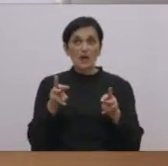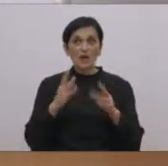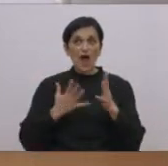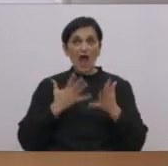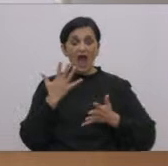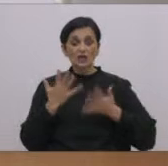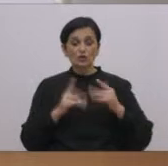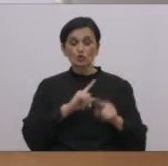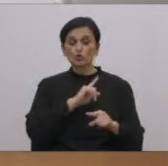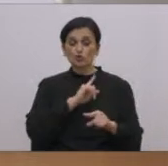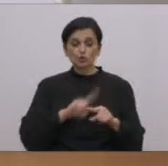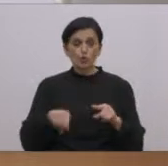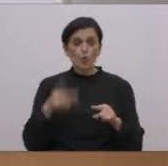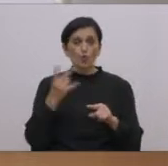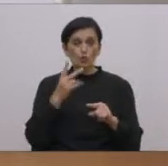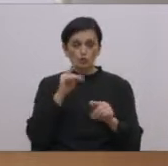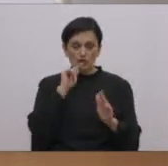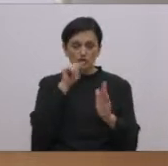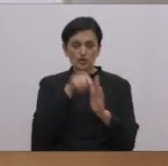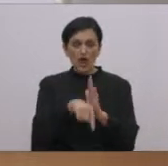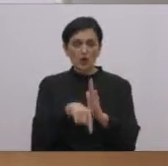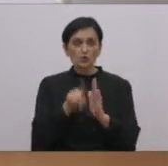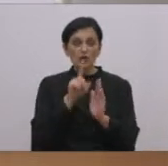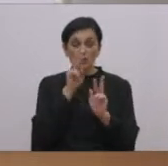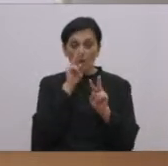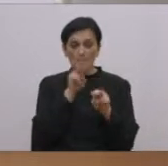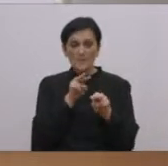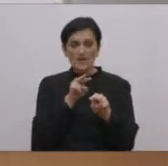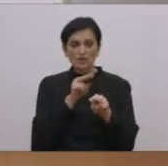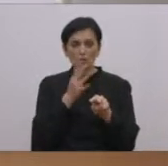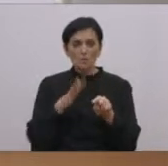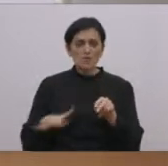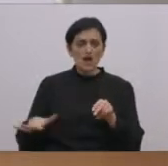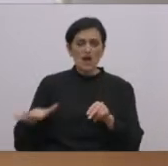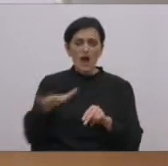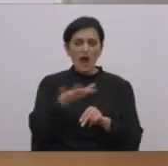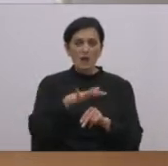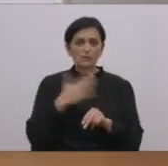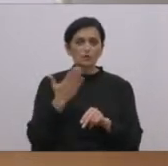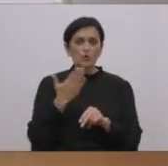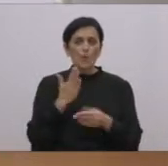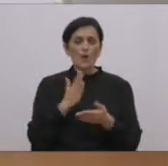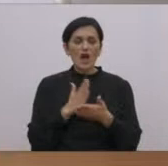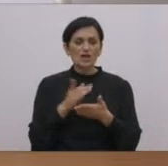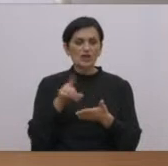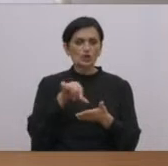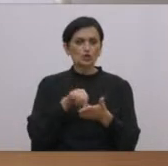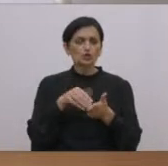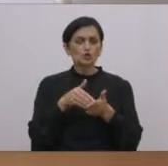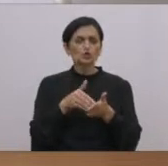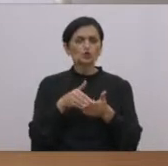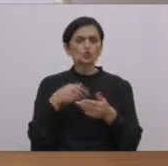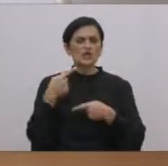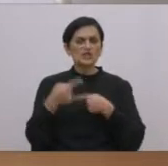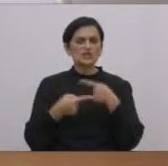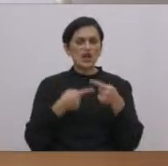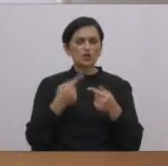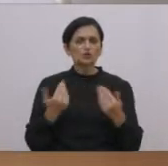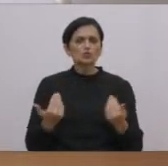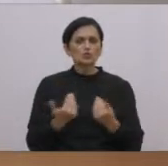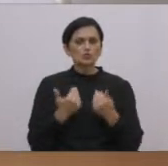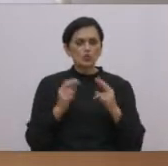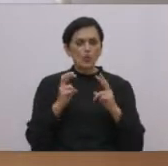და დროულად უნდა ჩაერიოს, რათა მიეხედოს მთელი მხარეს, რომელიც წარმოგვიდგება შუა საუკუნეთა ყოფა